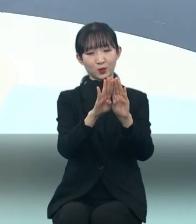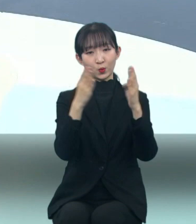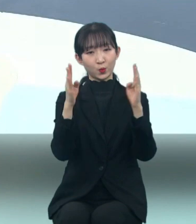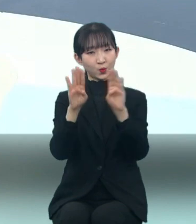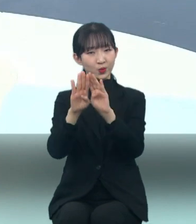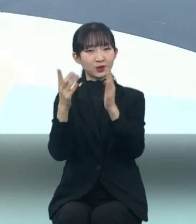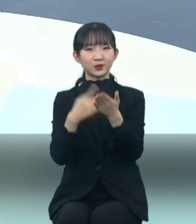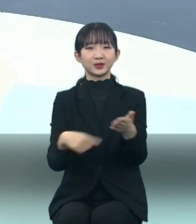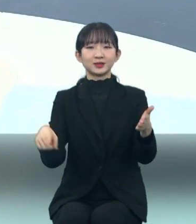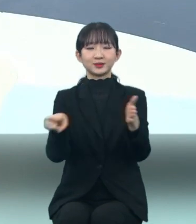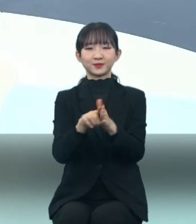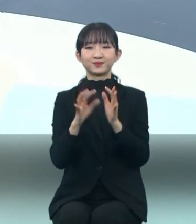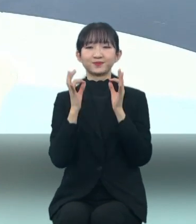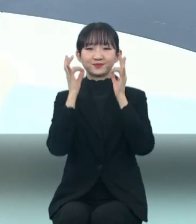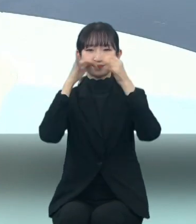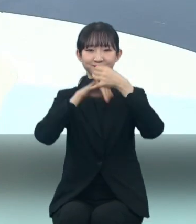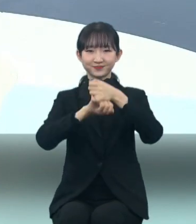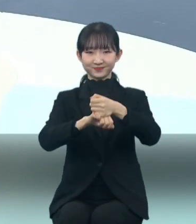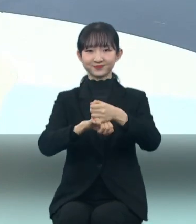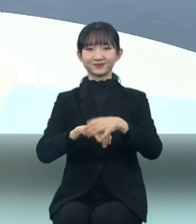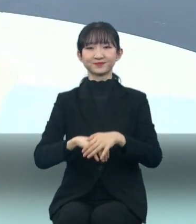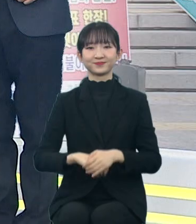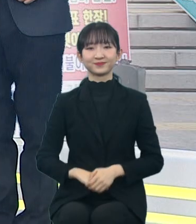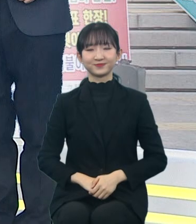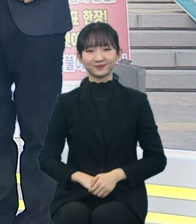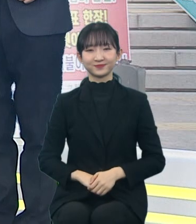것입니다. BTV 뉴스 이영구입니다.